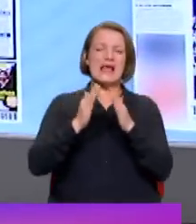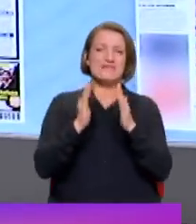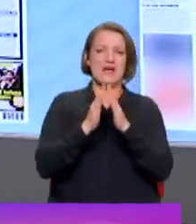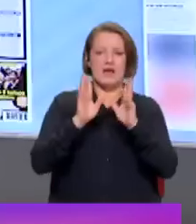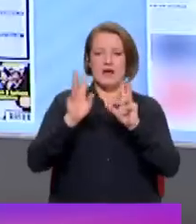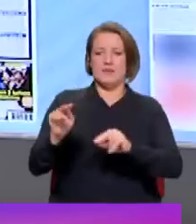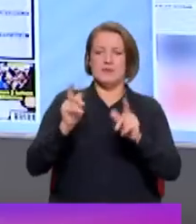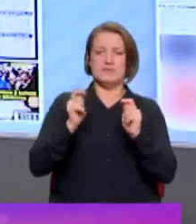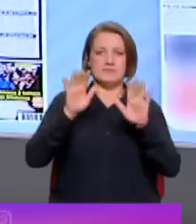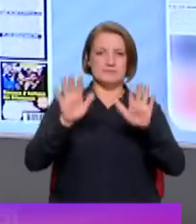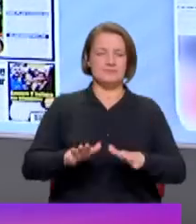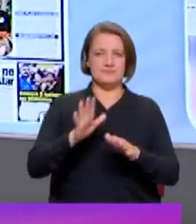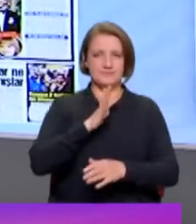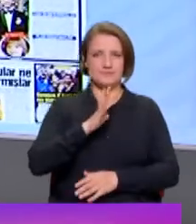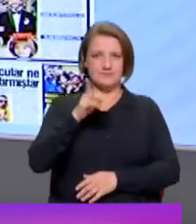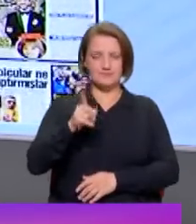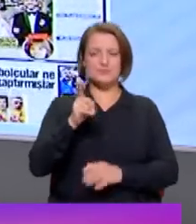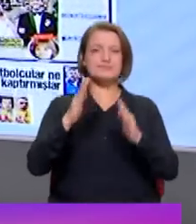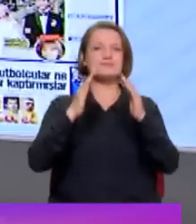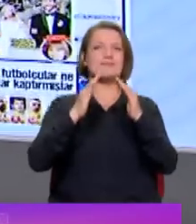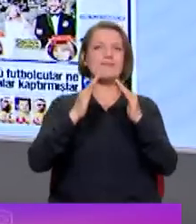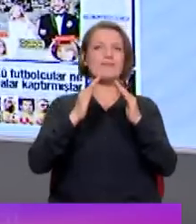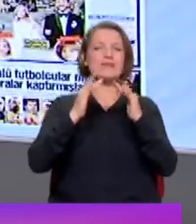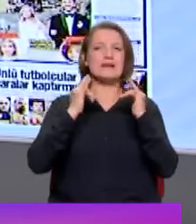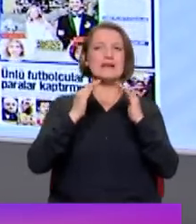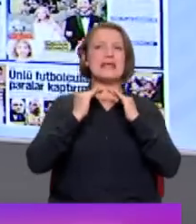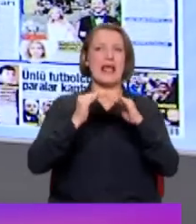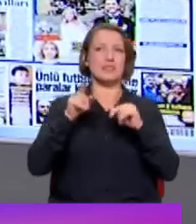var sevgili izleyenler o konteyner